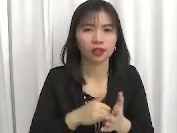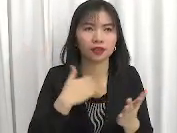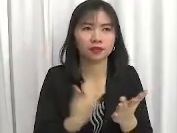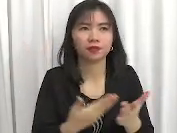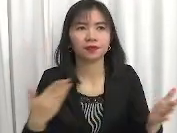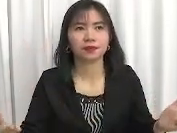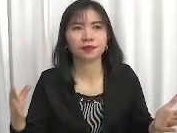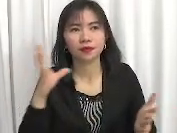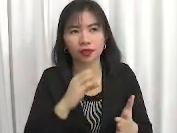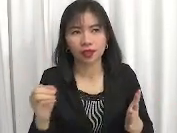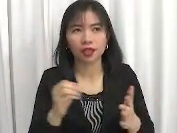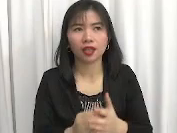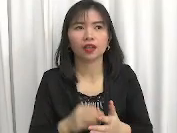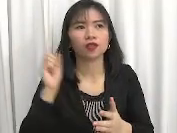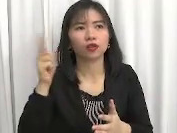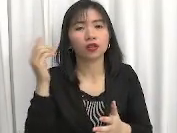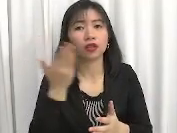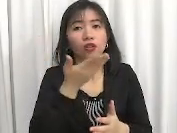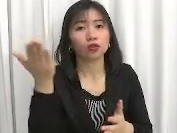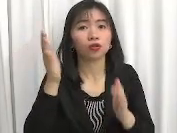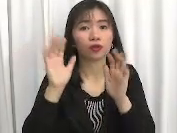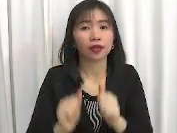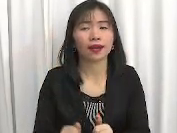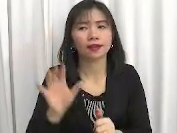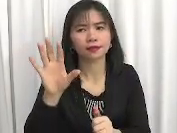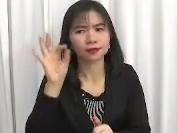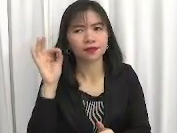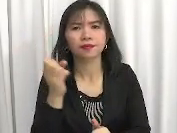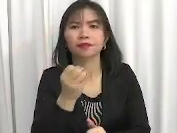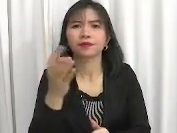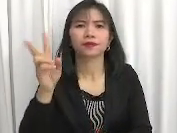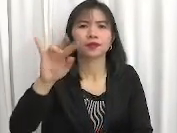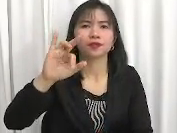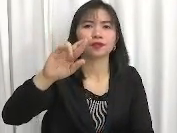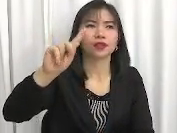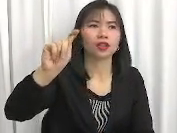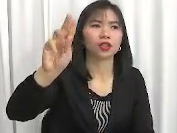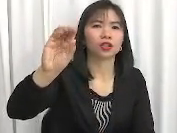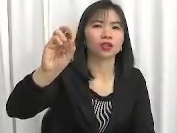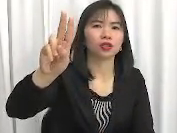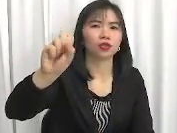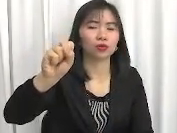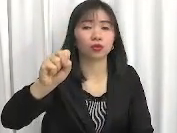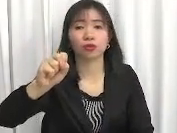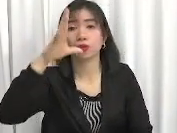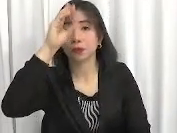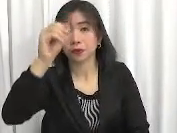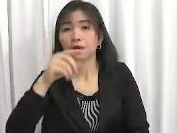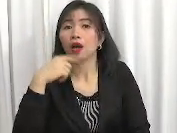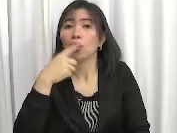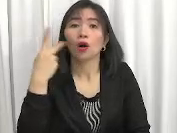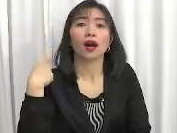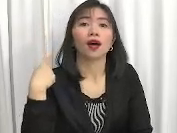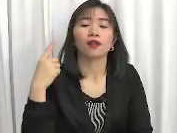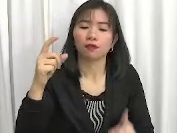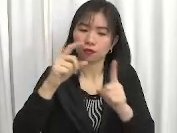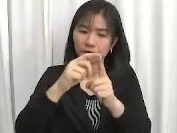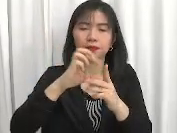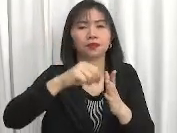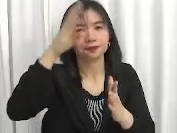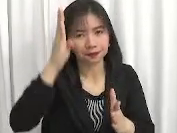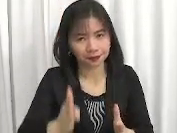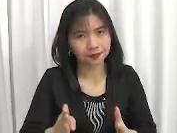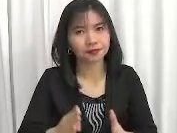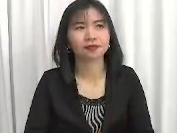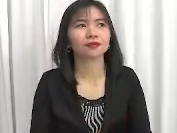Matatagpuan mo lang ang mga virtuous woman, yung mga kababaihan na may salita ng Diyos. Amen. No? Naniniwala po sa